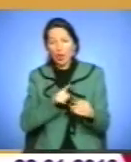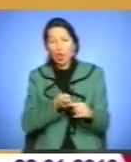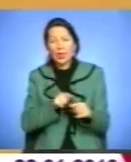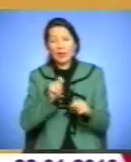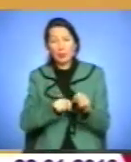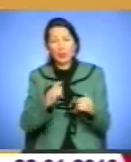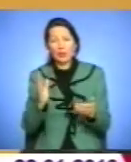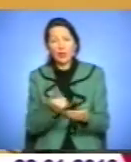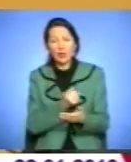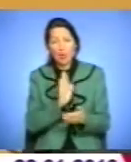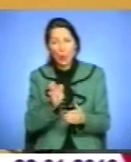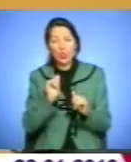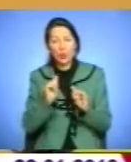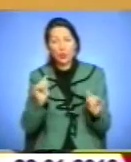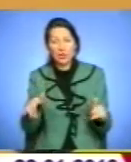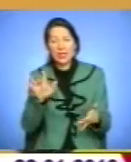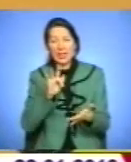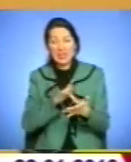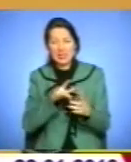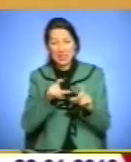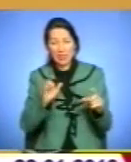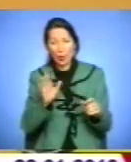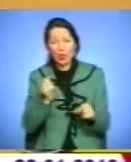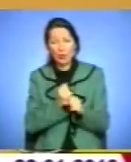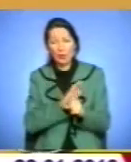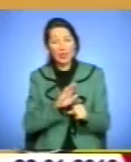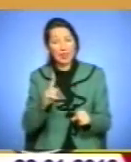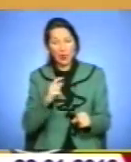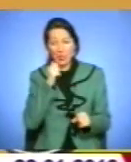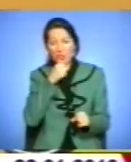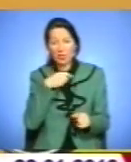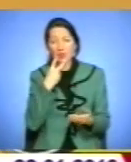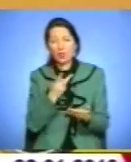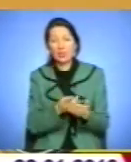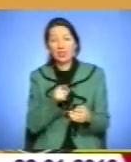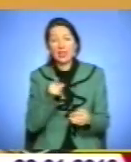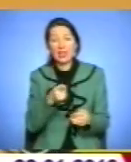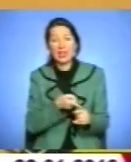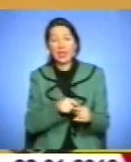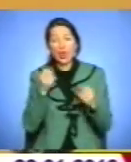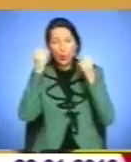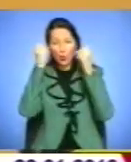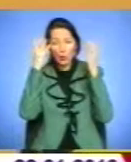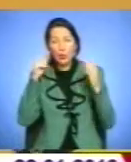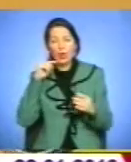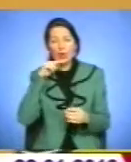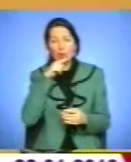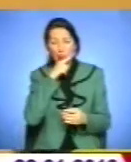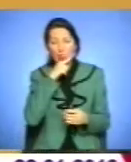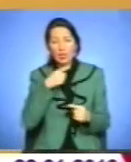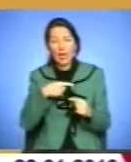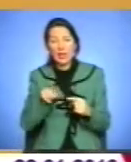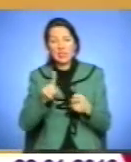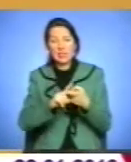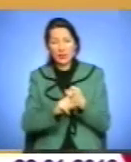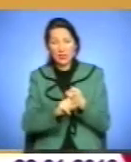буде поширений. Центр буде працювати не один рік, а зважаючи на те, які культурні, економічні і інші